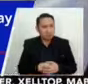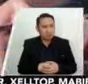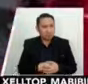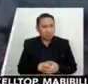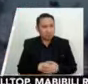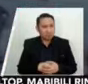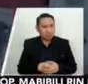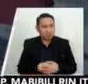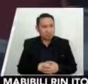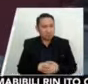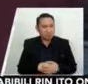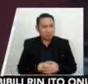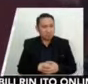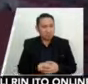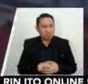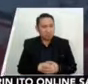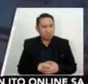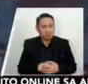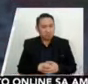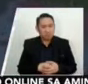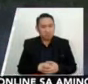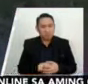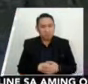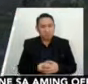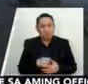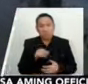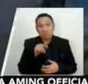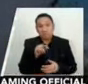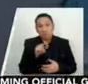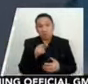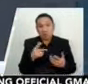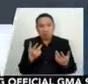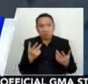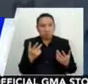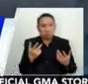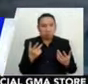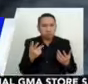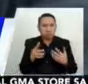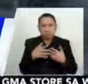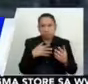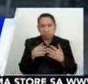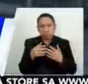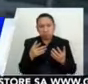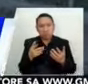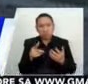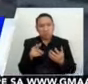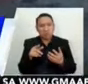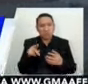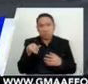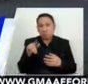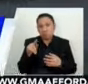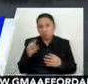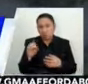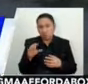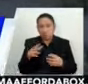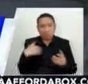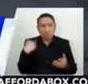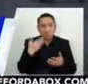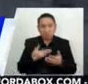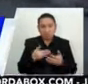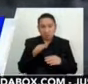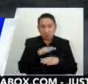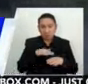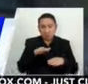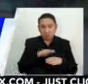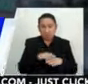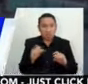naman. Walang naitalang nasawi sa probinsya kahit pa nga super typhoon ang lakas ni Pepito na mag-landfall ito dito nung Sabado ng gabi.